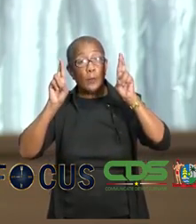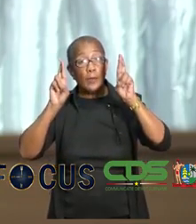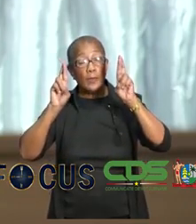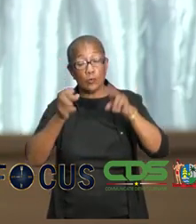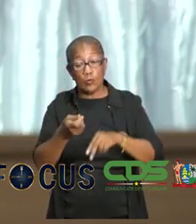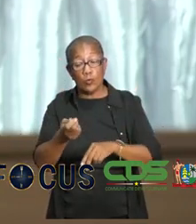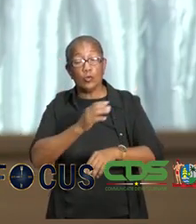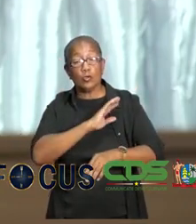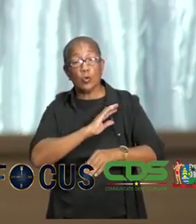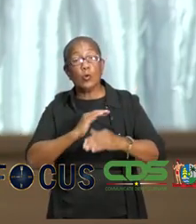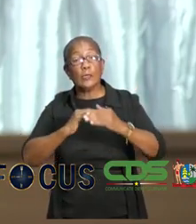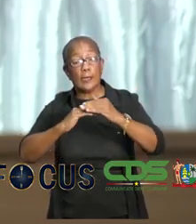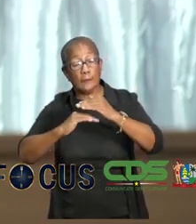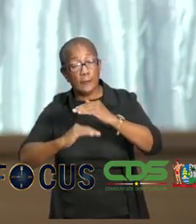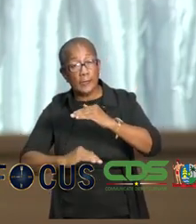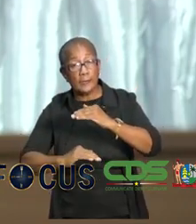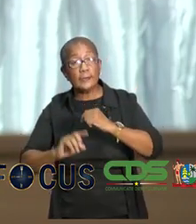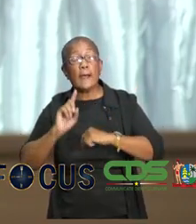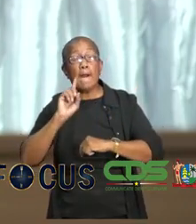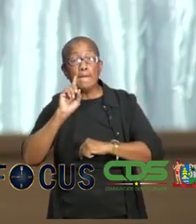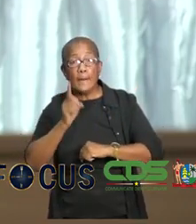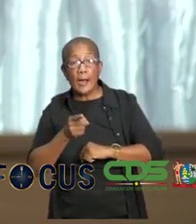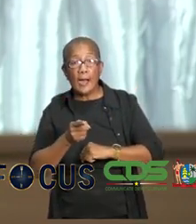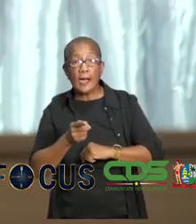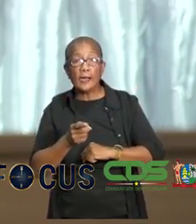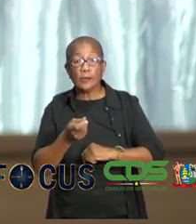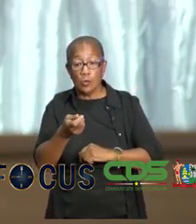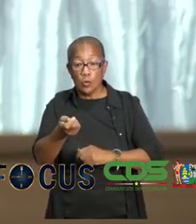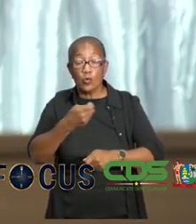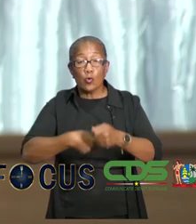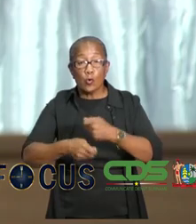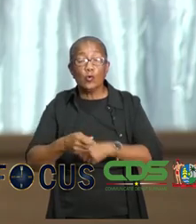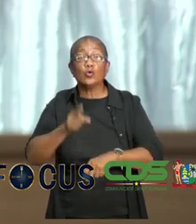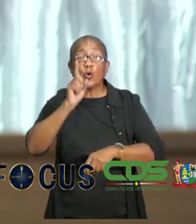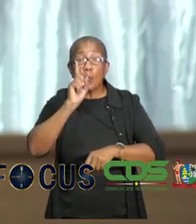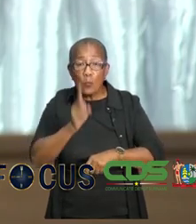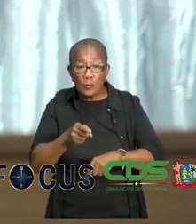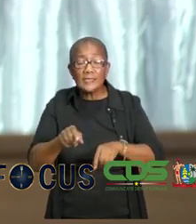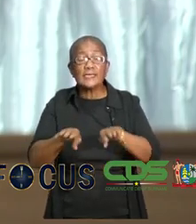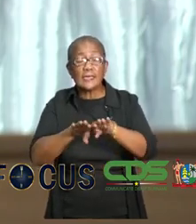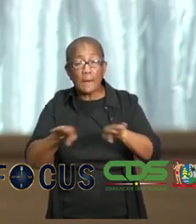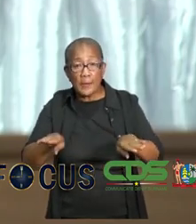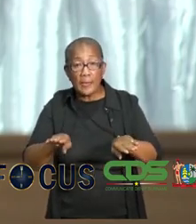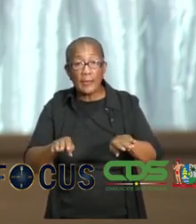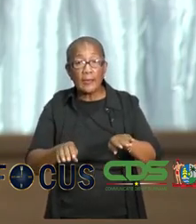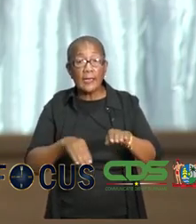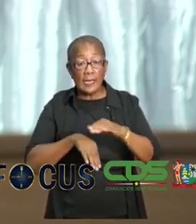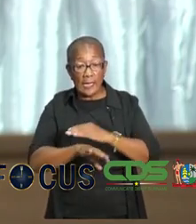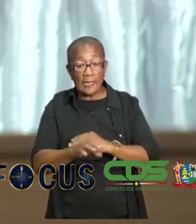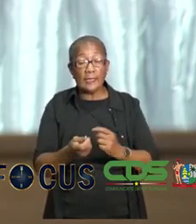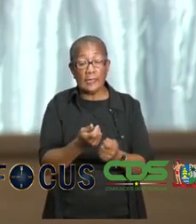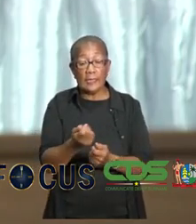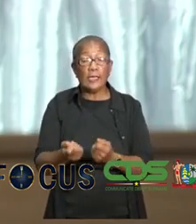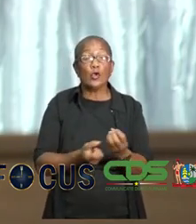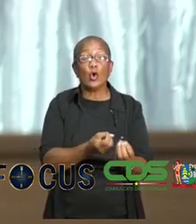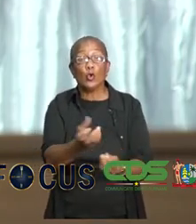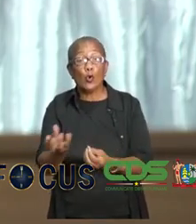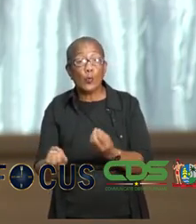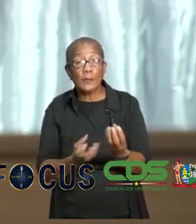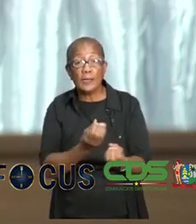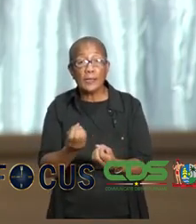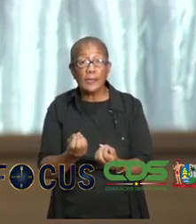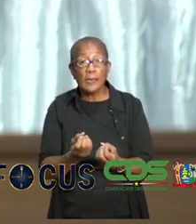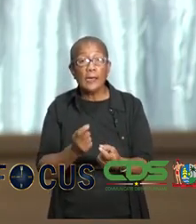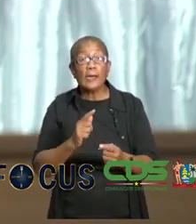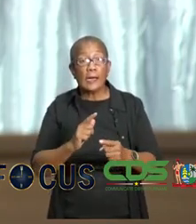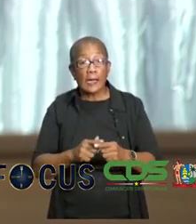beneden. Maar het gaat erom dat je stabiliteit creëert in de economie. En daardoor die